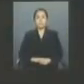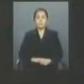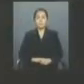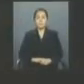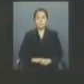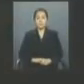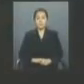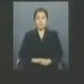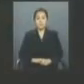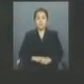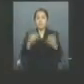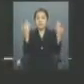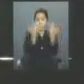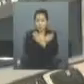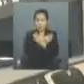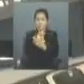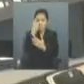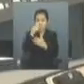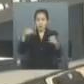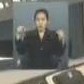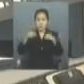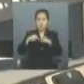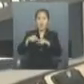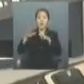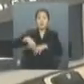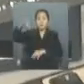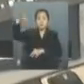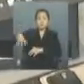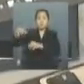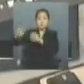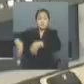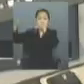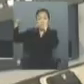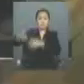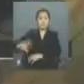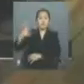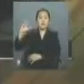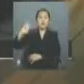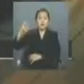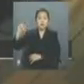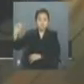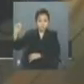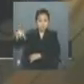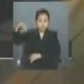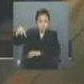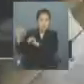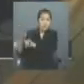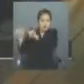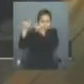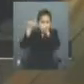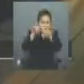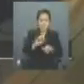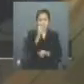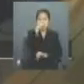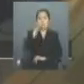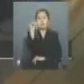เปลี่ยนสัญญาณการออกอากาศจากอาคารชินวัตร3ที่ทำการชั่วคราวมาออกอากาศที่ทำการแห่งใหม่บนถนนวิภาวดีรังสิตอย่างเป็น